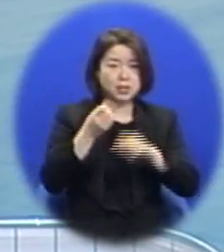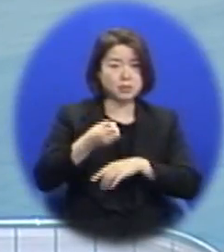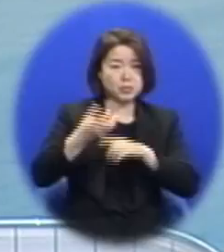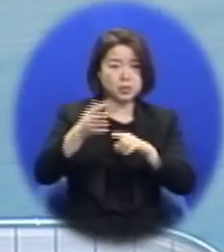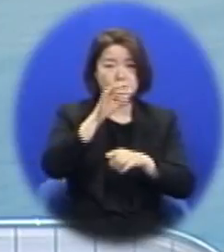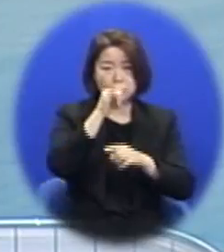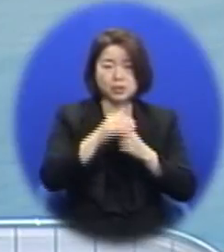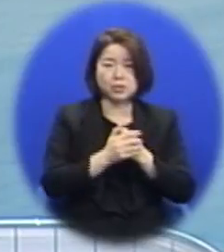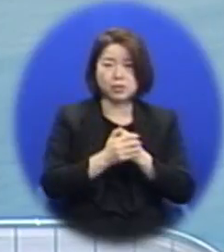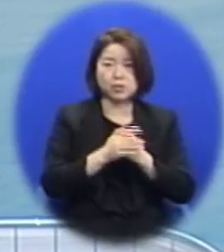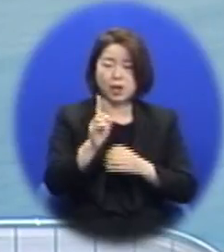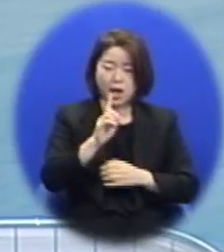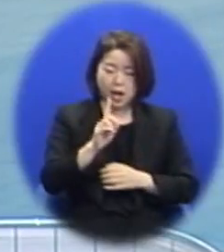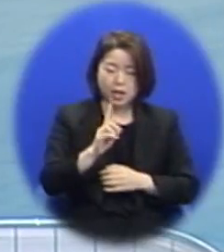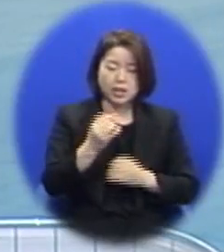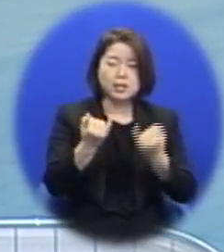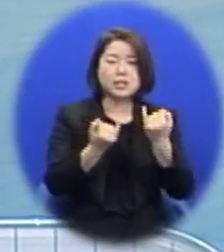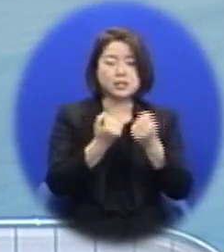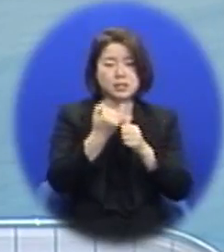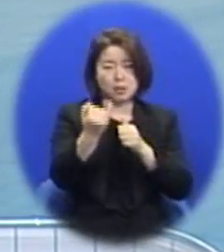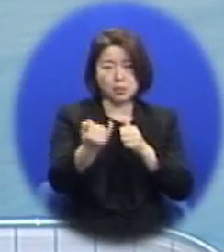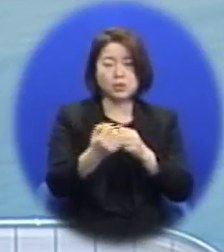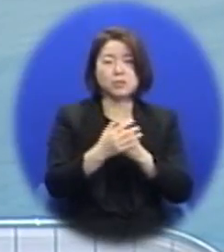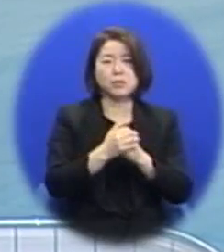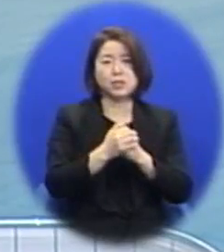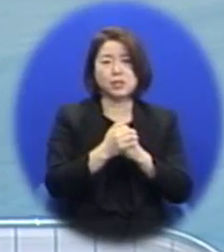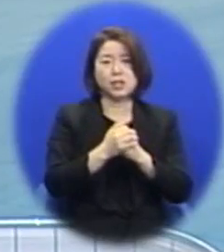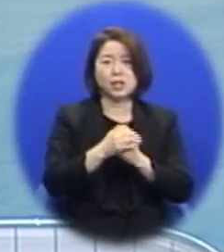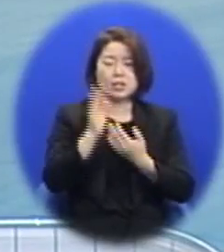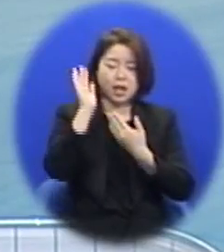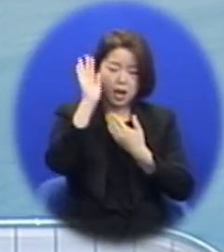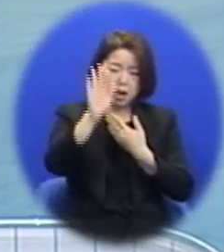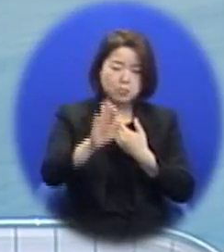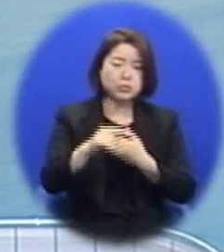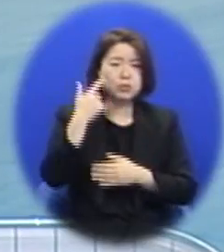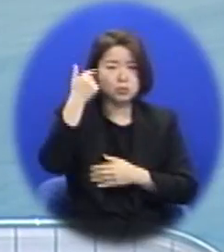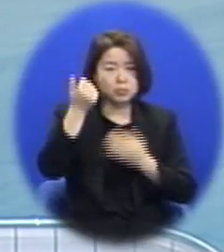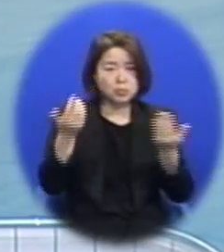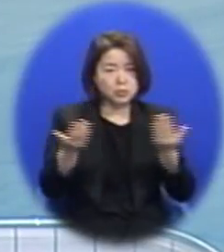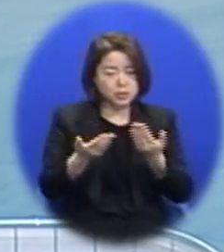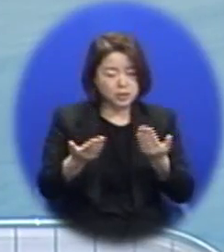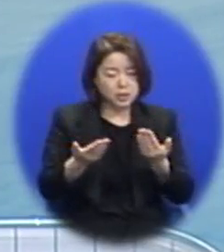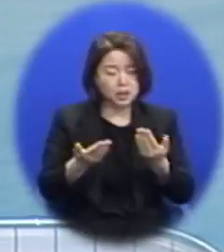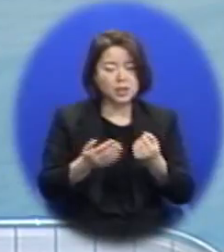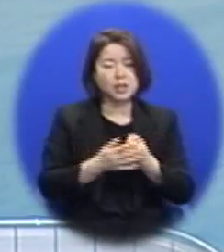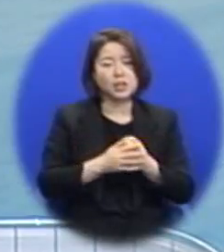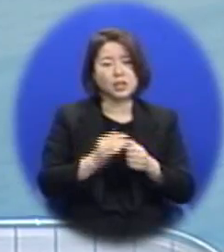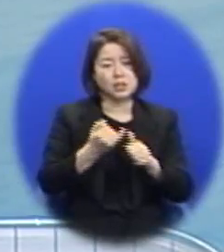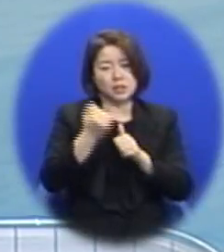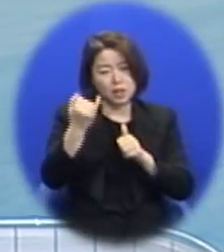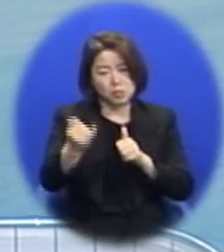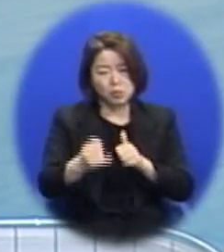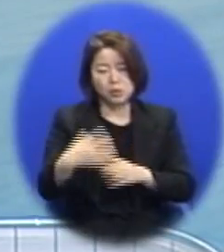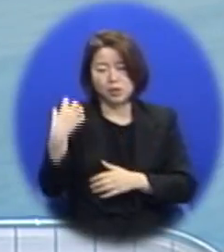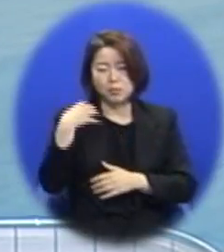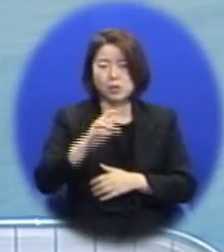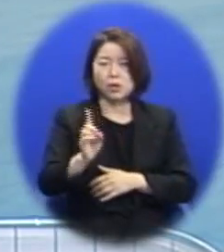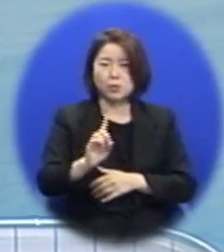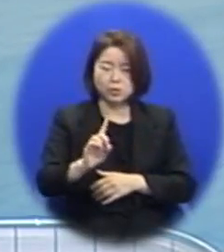붙잡고, 목사님, 저 앞으로 목회 어떻게 해야 될지, 사모의 역할을 어떻게 감당할지